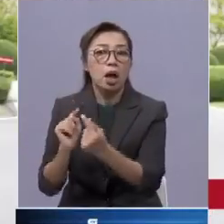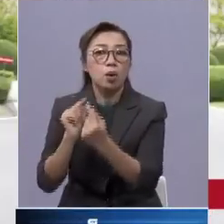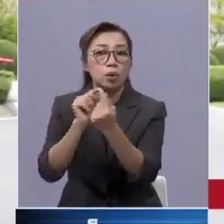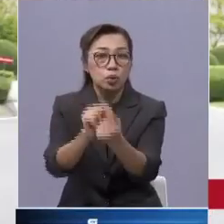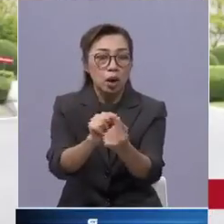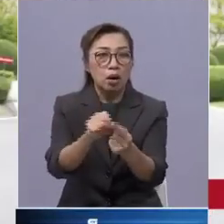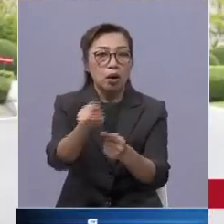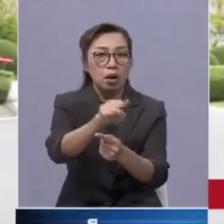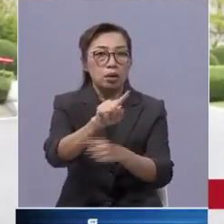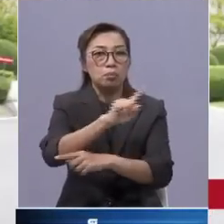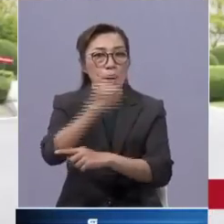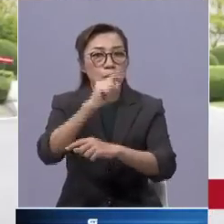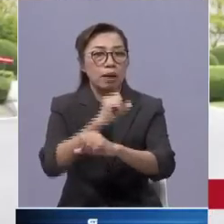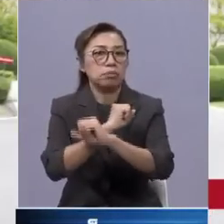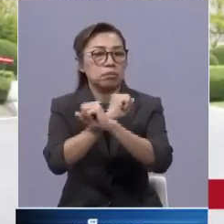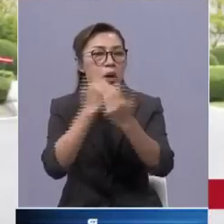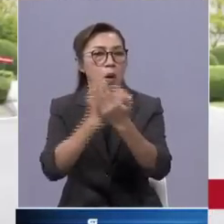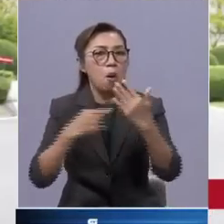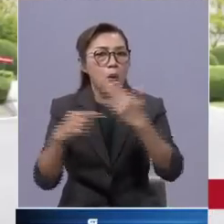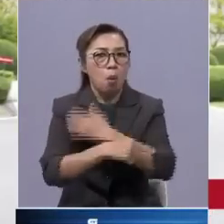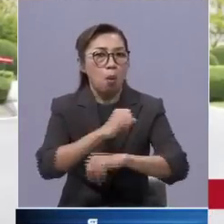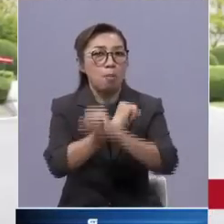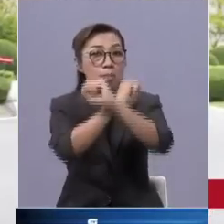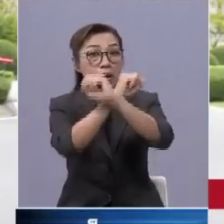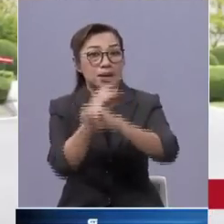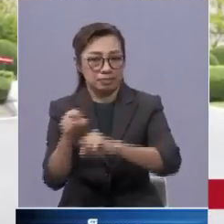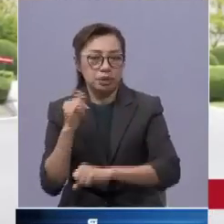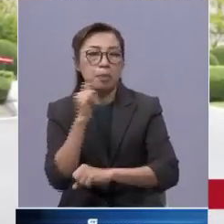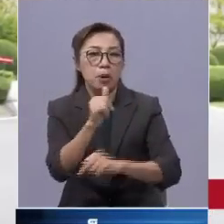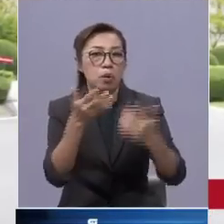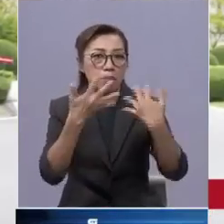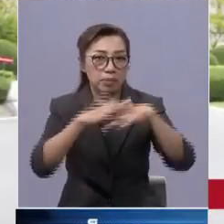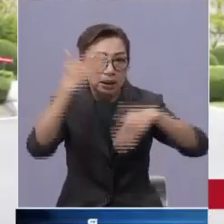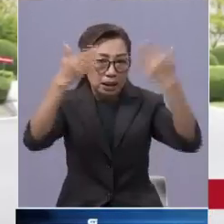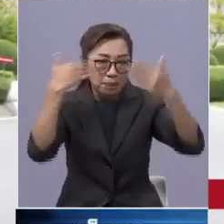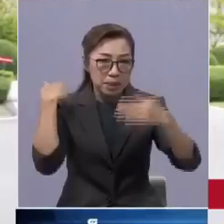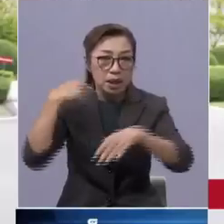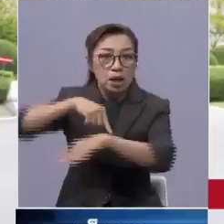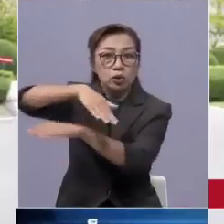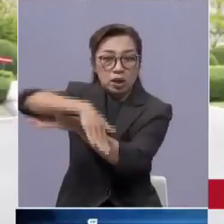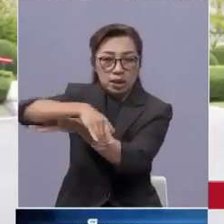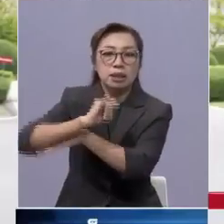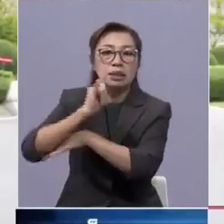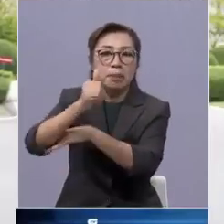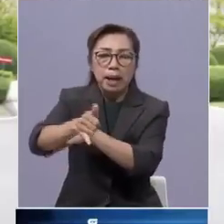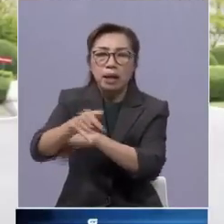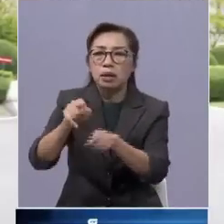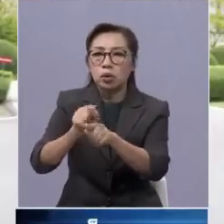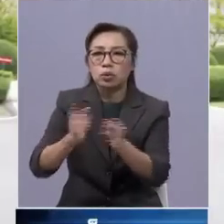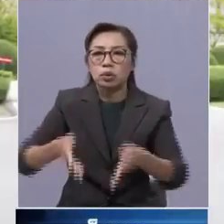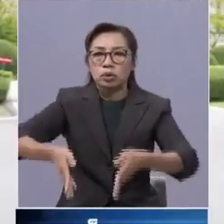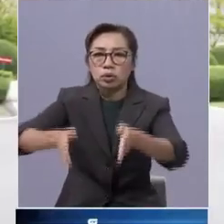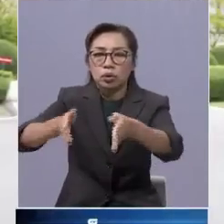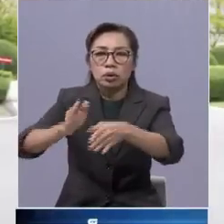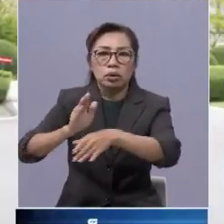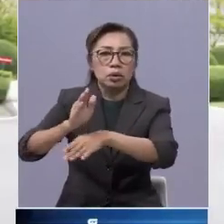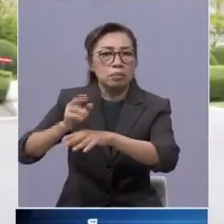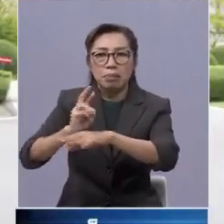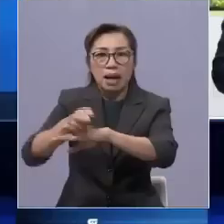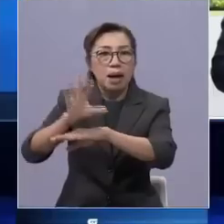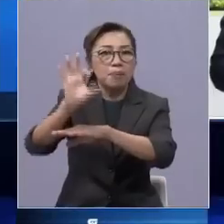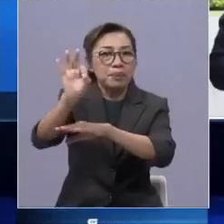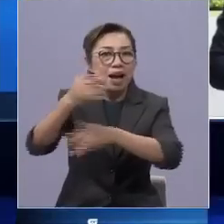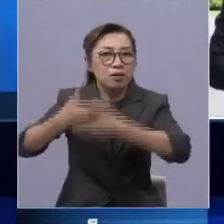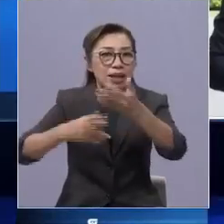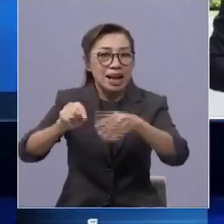วมวันต่อต้านคอร์รัปชันด้วยนะครับก่อนที่จะปิดท้ายภารกิจในช่วงเย็นที่ตลาดจอร์ดแฟร์ครับนี่คือความเคลื่อนไหวทั้งหมดที่เกิดขึ้นจากท